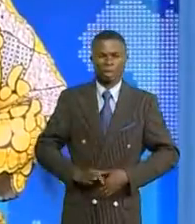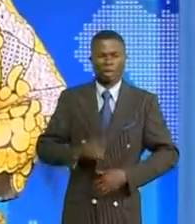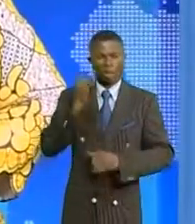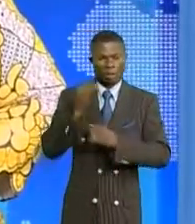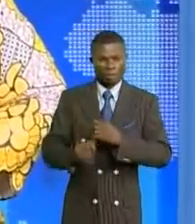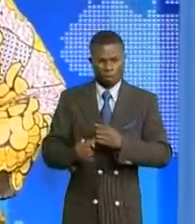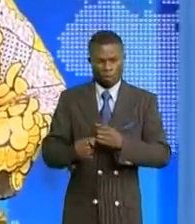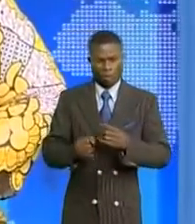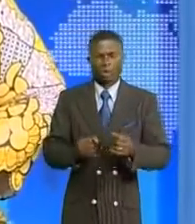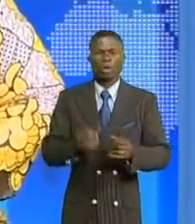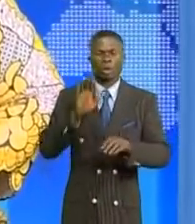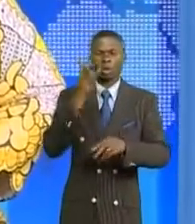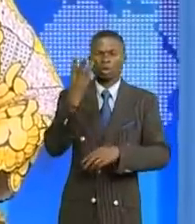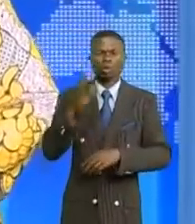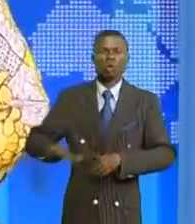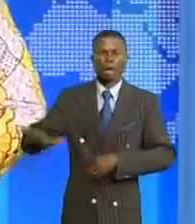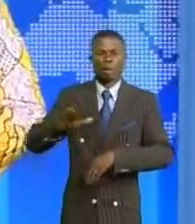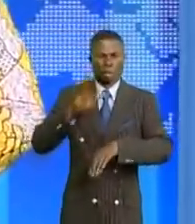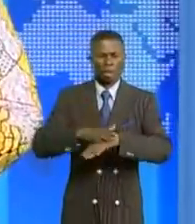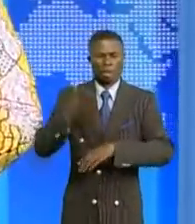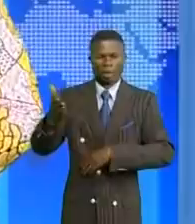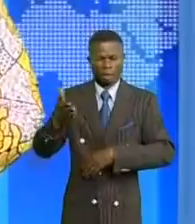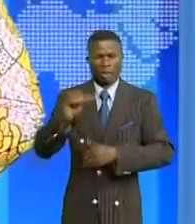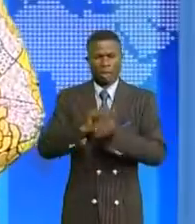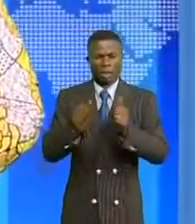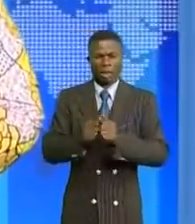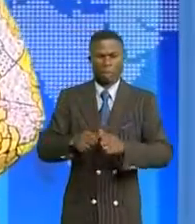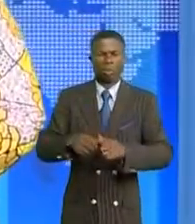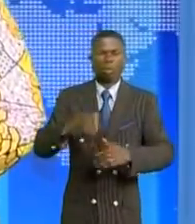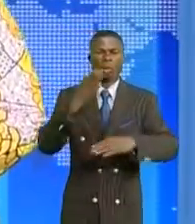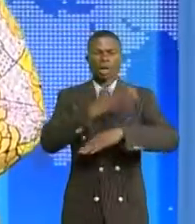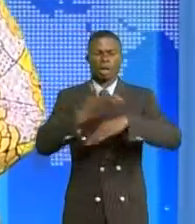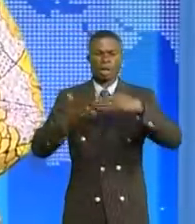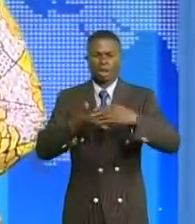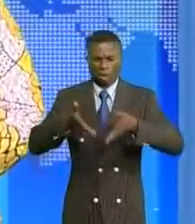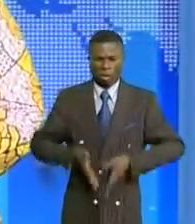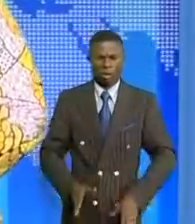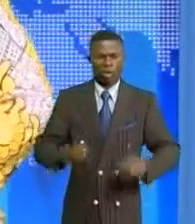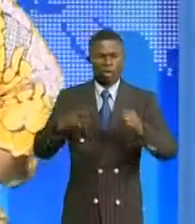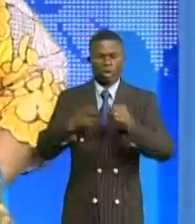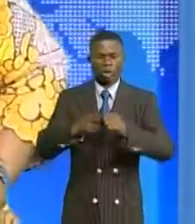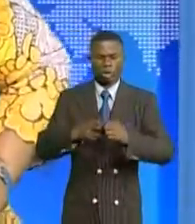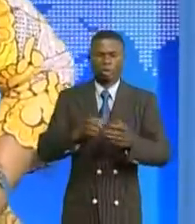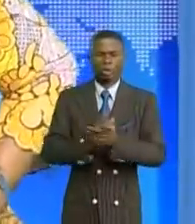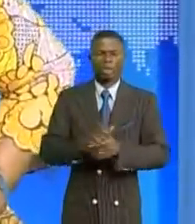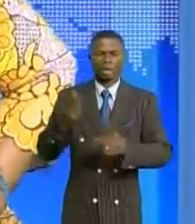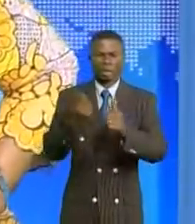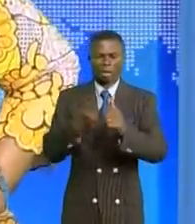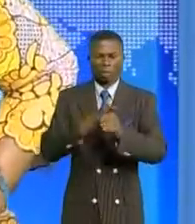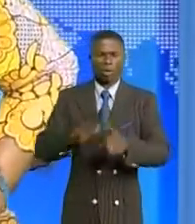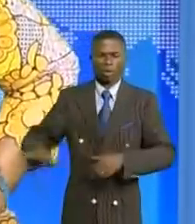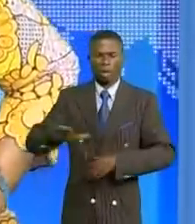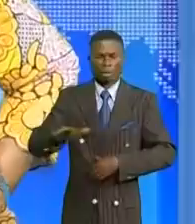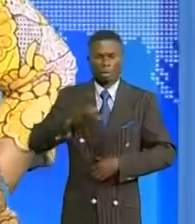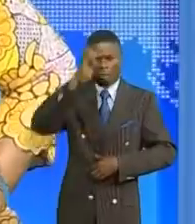qu'il a effectuée dans trois pays concernés par le barrage de la renaissance l'ethiopie et l'egypte et le soudan avec